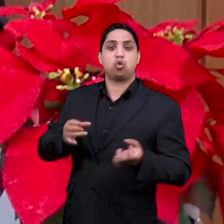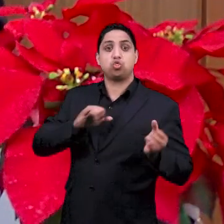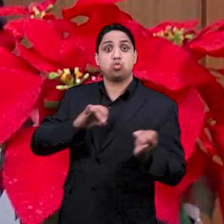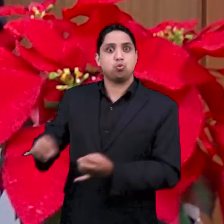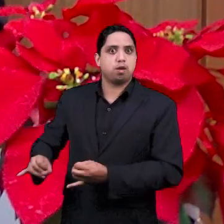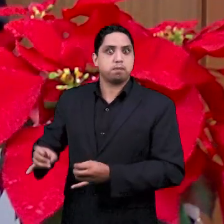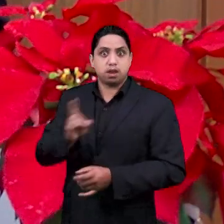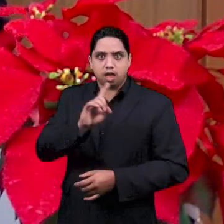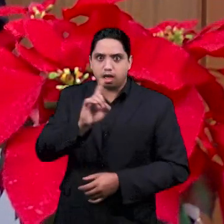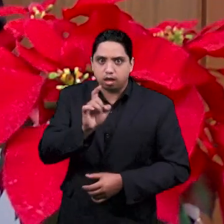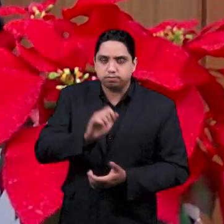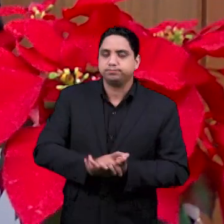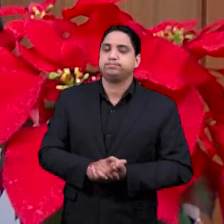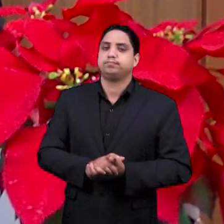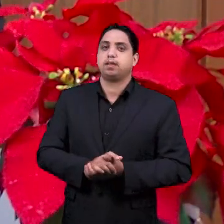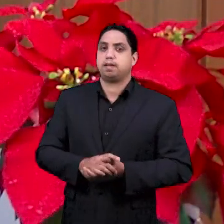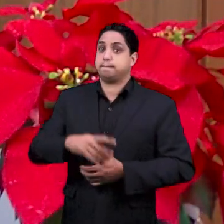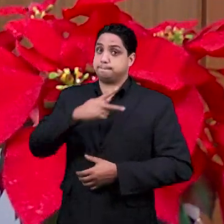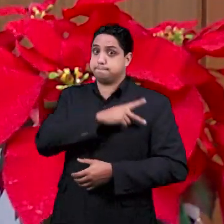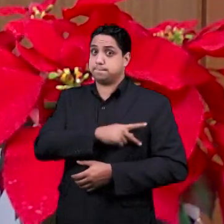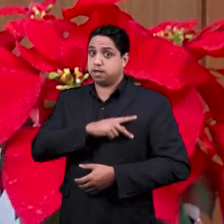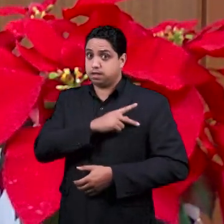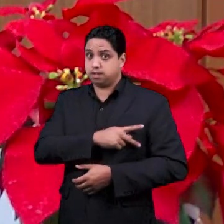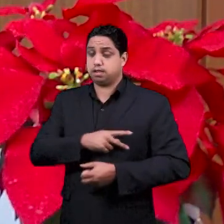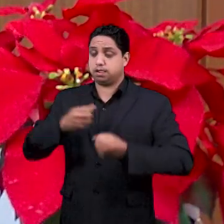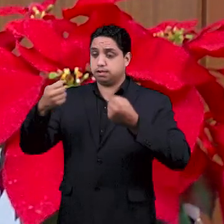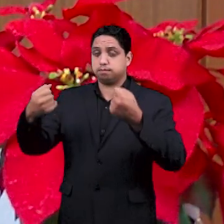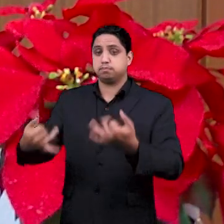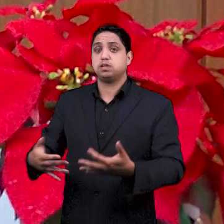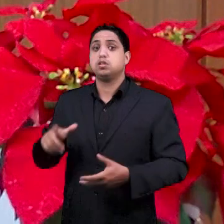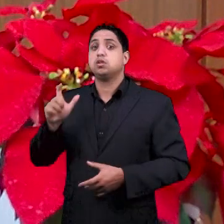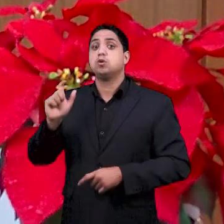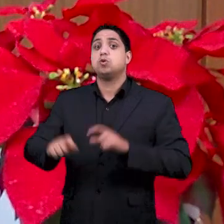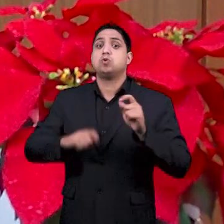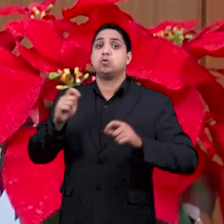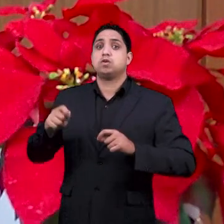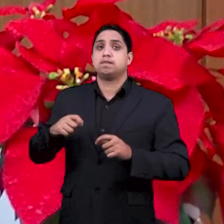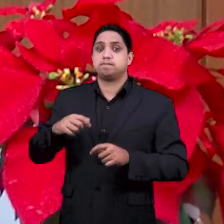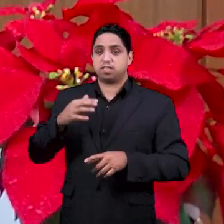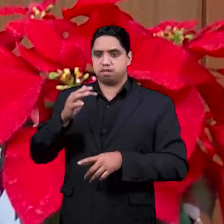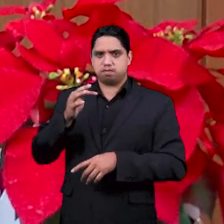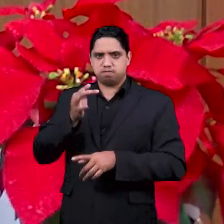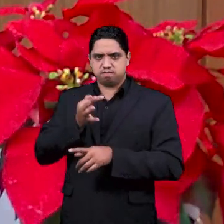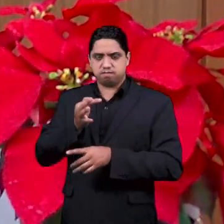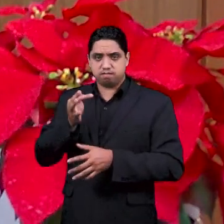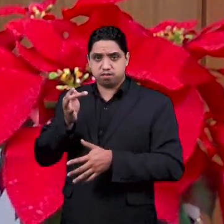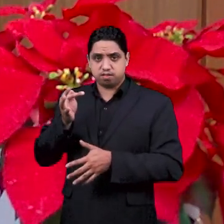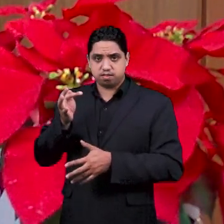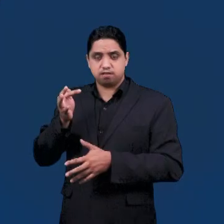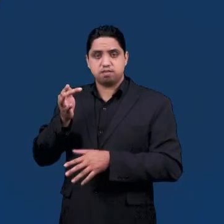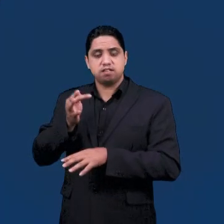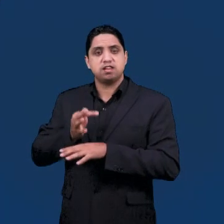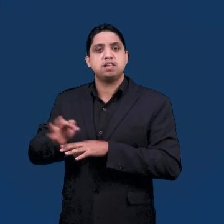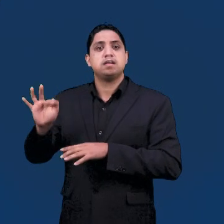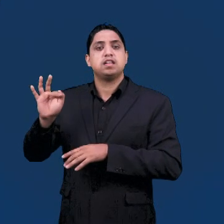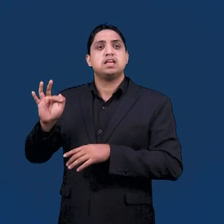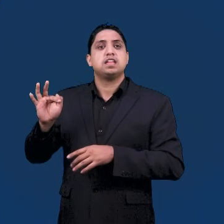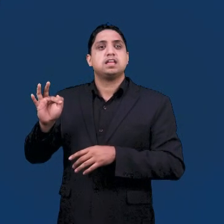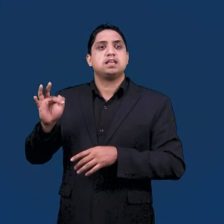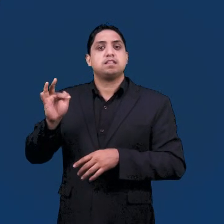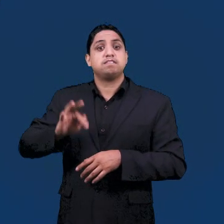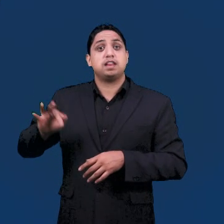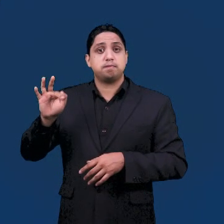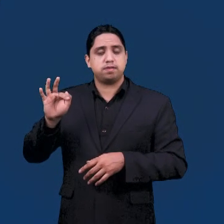больше. Даже Павел говорит сам. Давайте взглянем филиппийцам. Братья, я